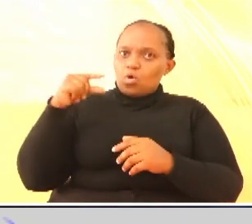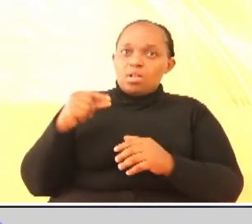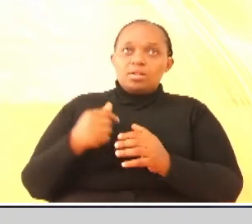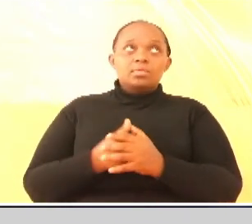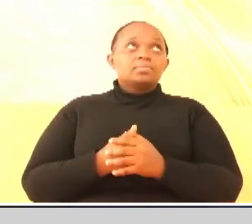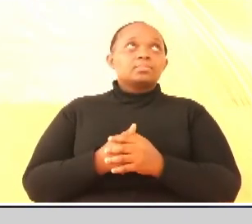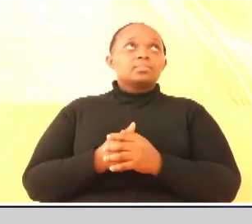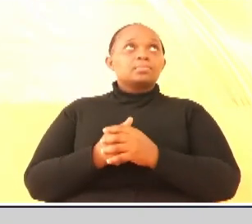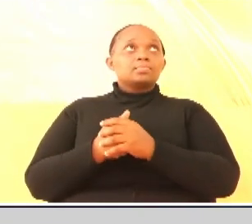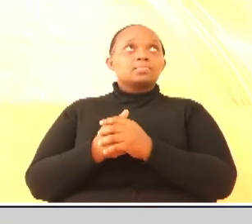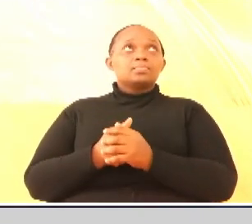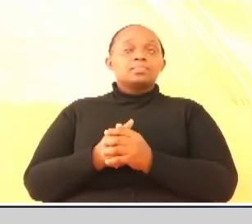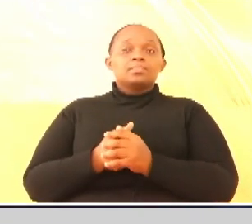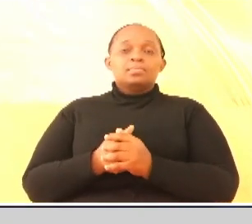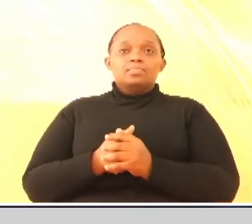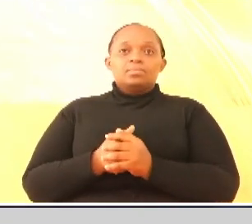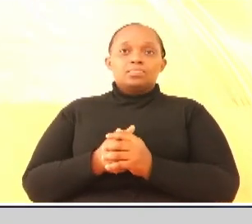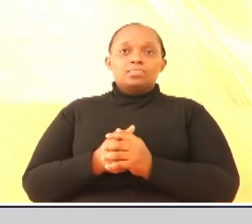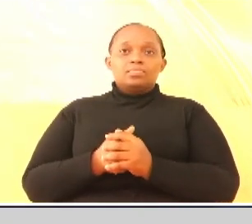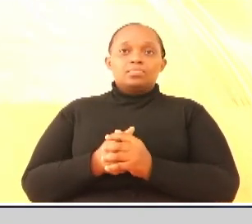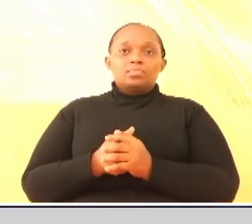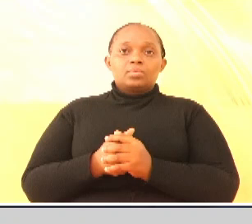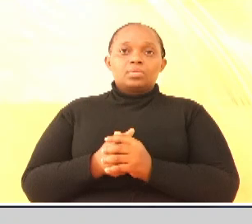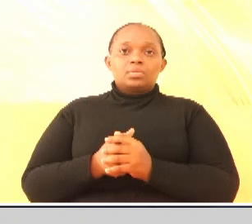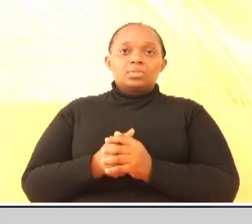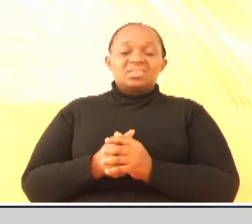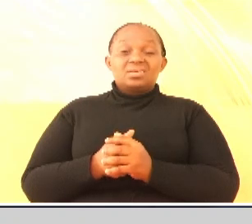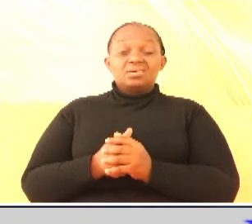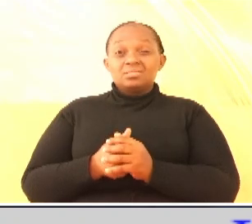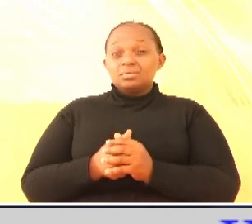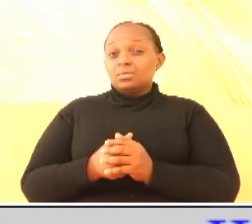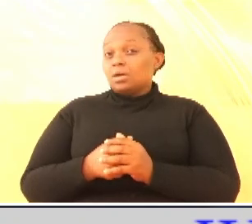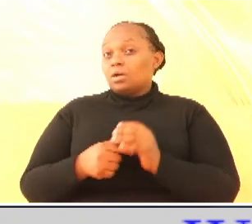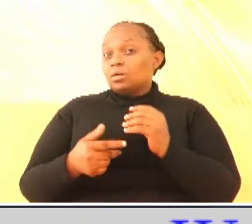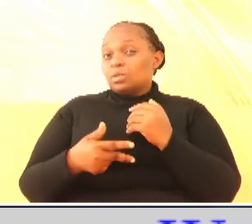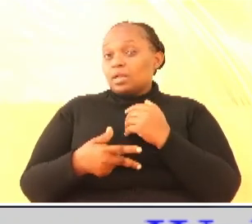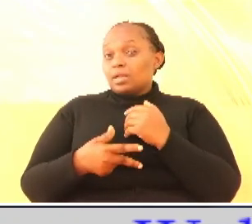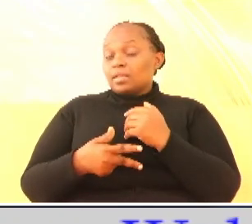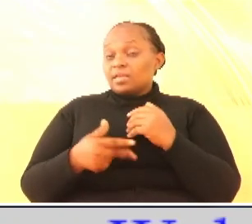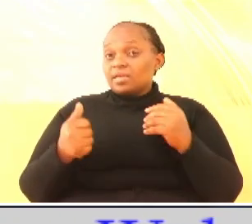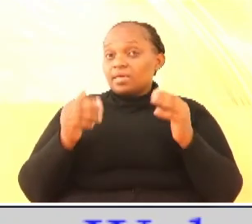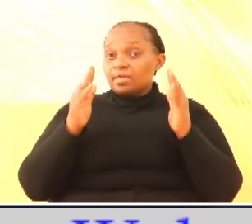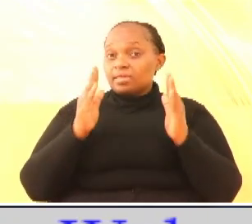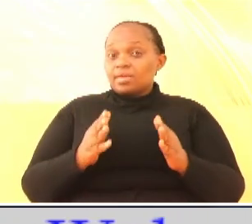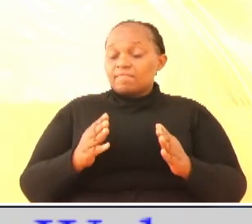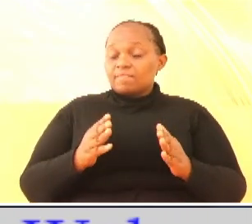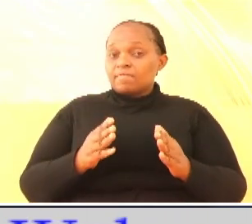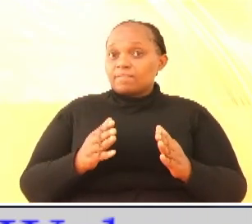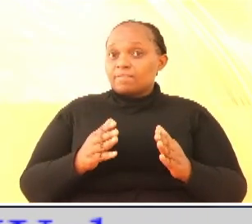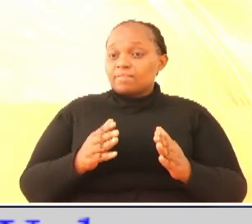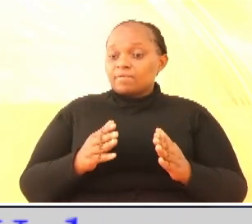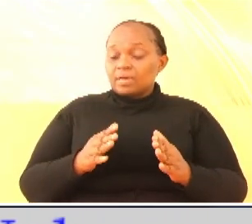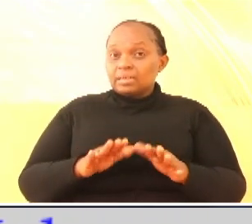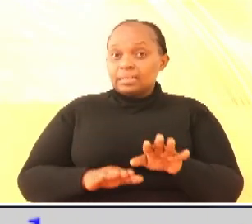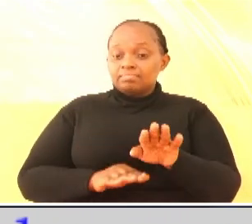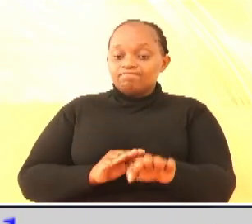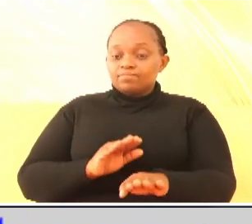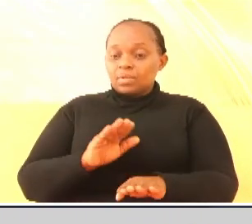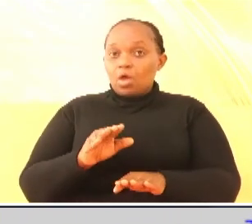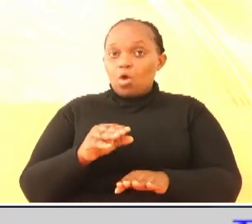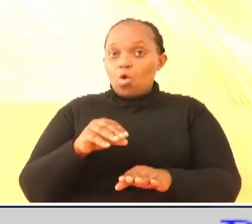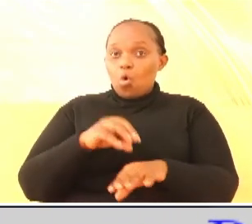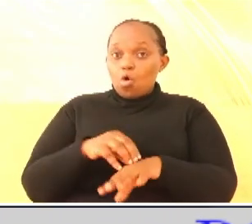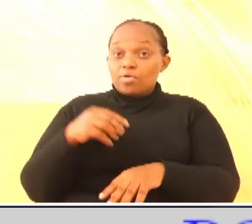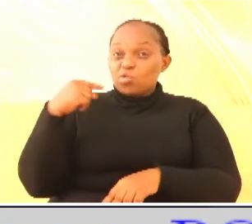Mwizi akanyange pesa. Diposa wenye thambi, hawatafika wapi? Huko. Na watu wale